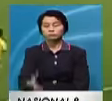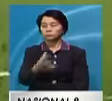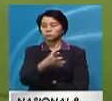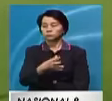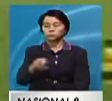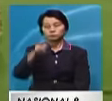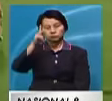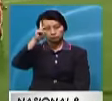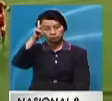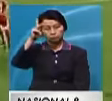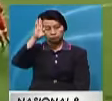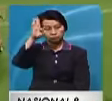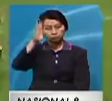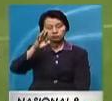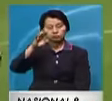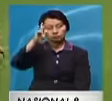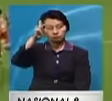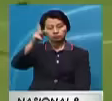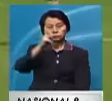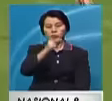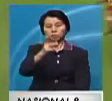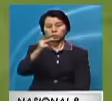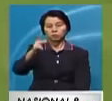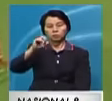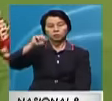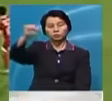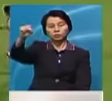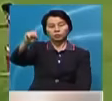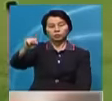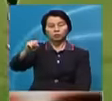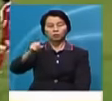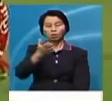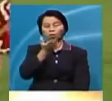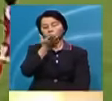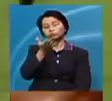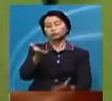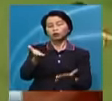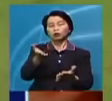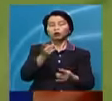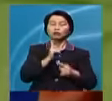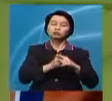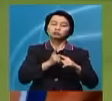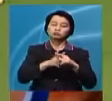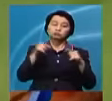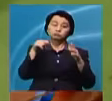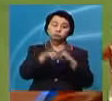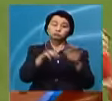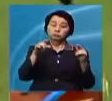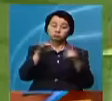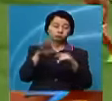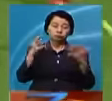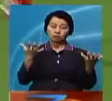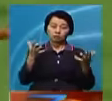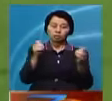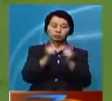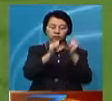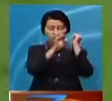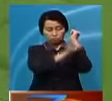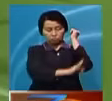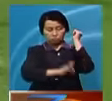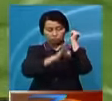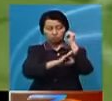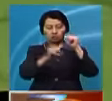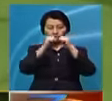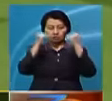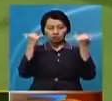Sementara di Kota Kinabalu, Sabah mensiasiakan aksi di laman sendiri apabila sekadar seri tanpa jaringan dengan Negeri Sembilan di